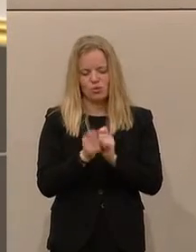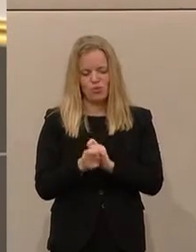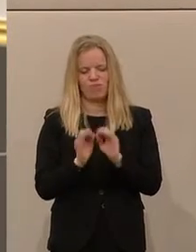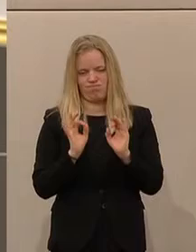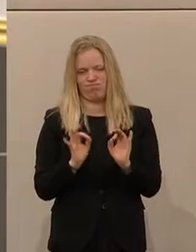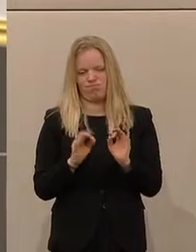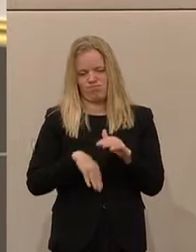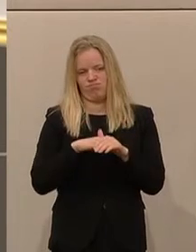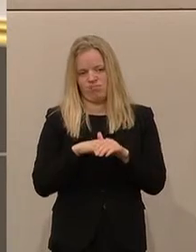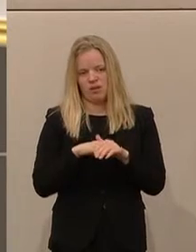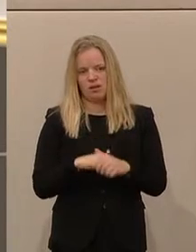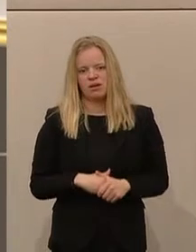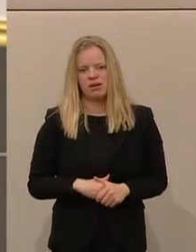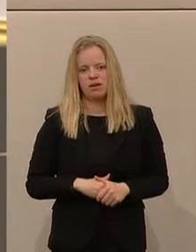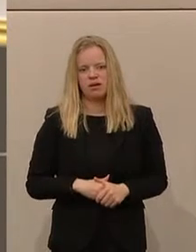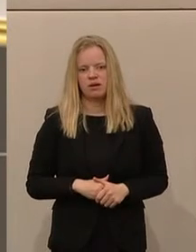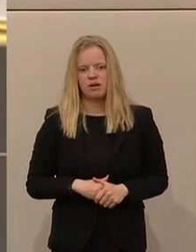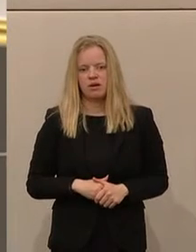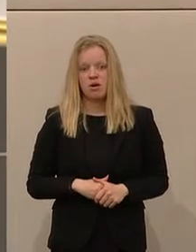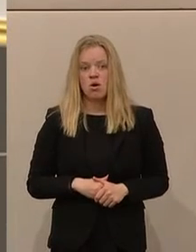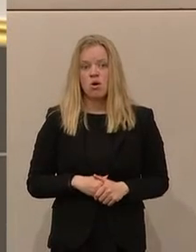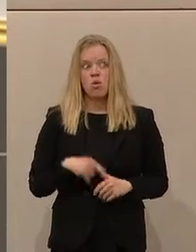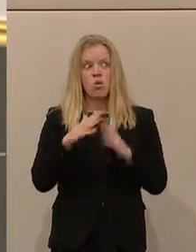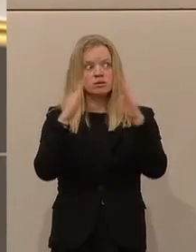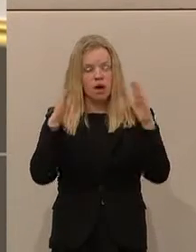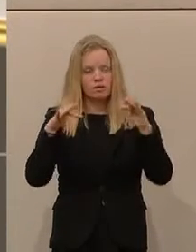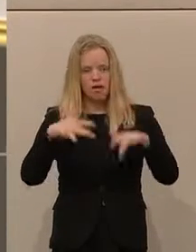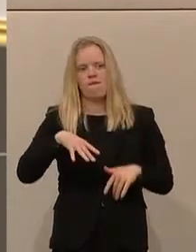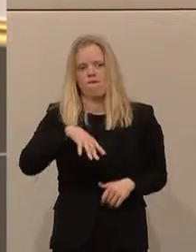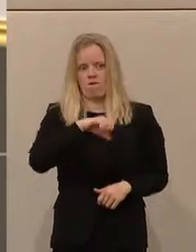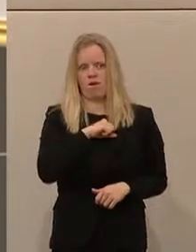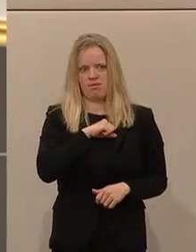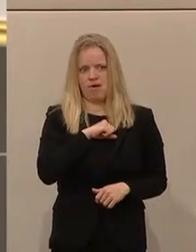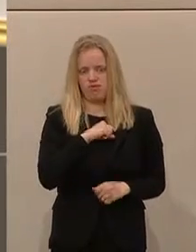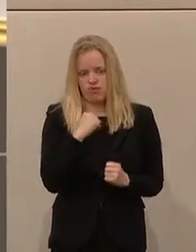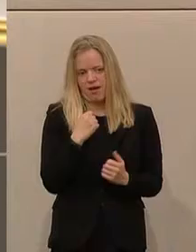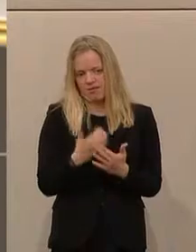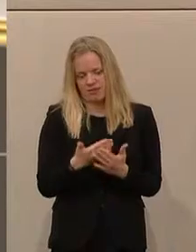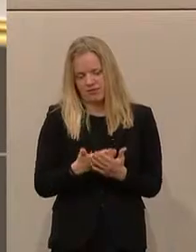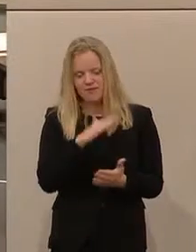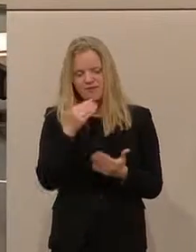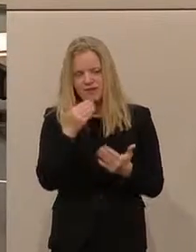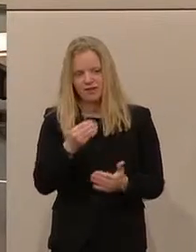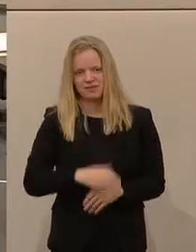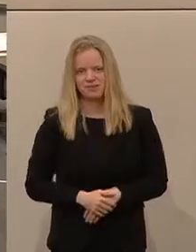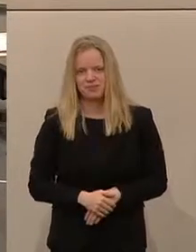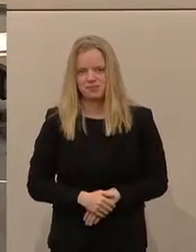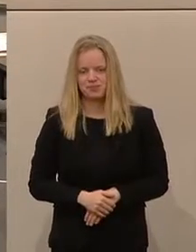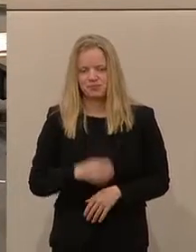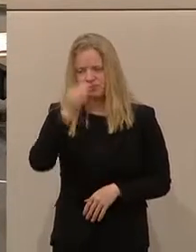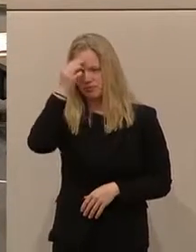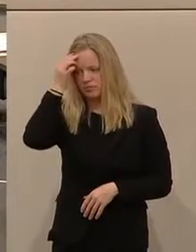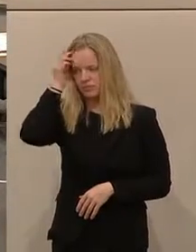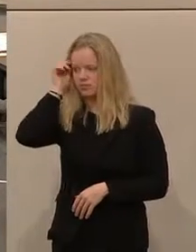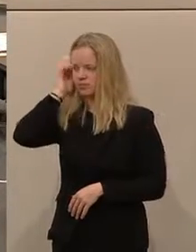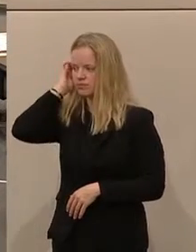um den Vorteil, den das Hohe Haus gewinnen dürfte. Danke vielmals. Die Volksanwaltschaft sei